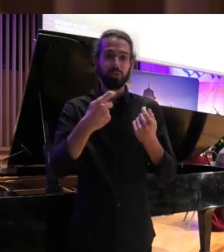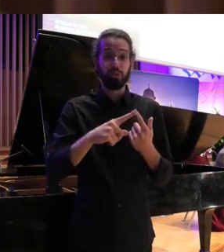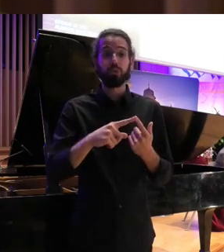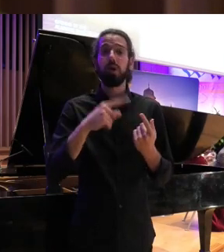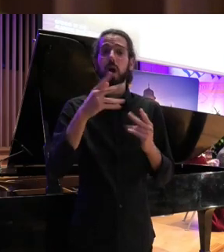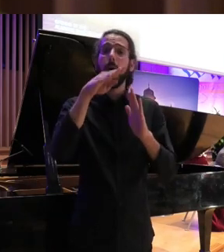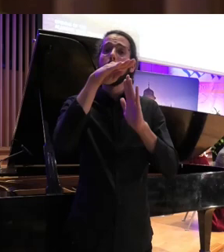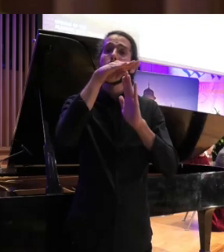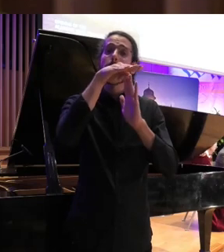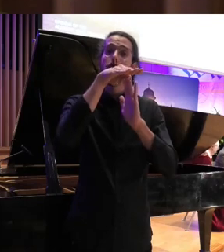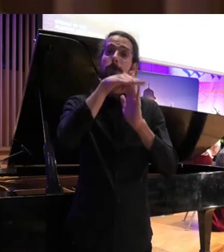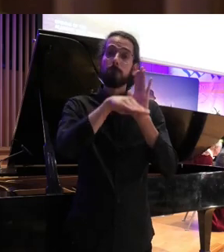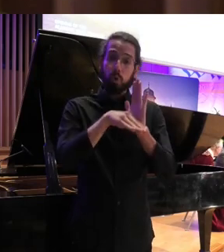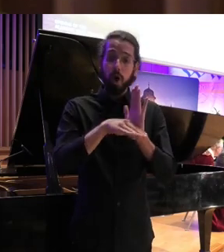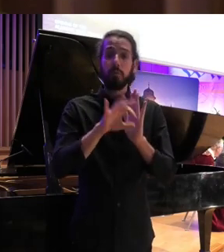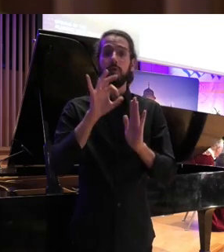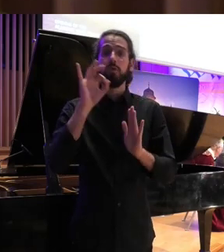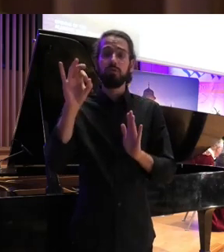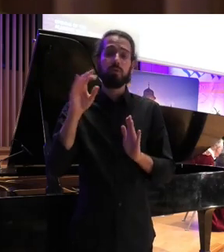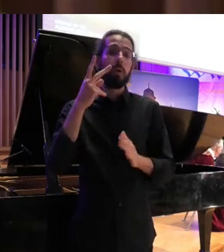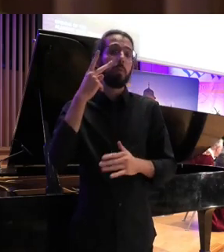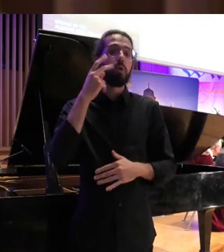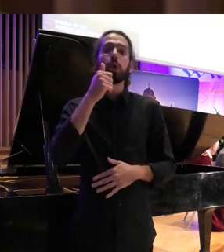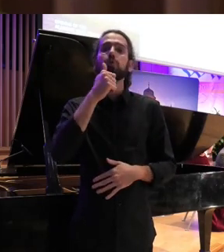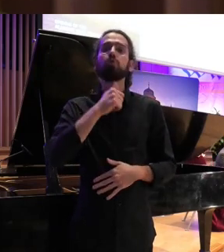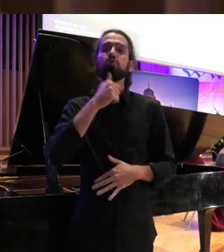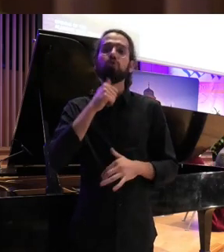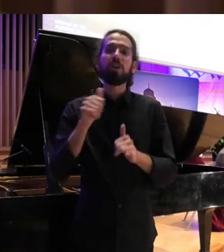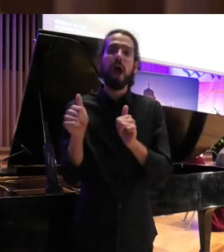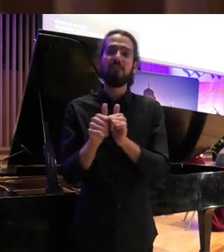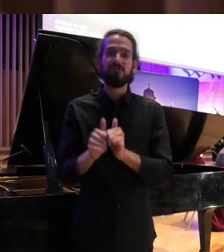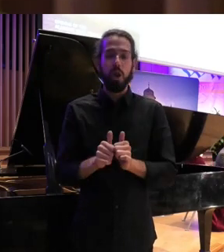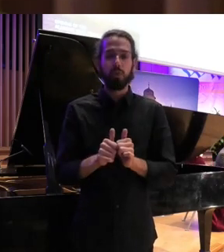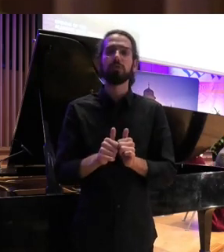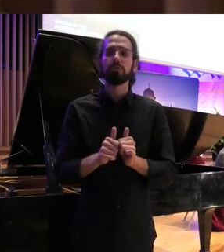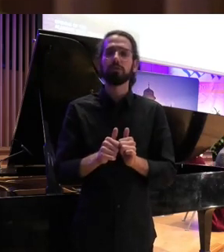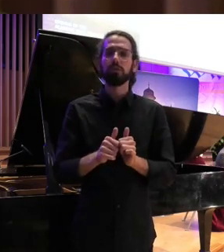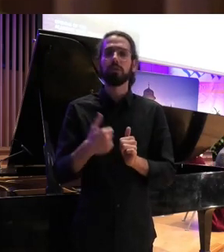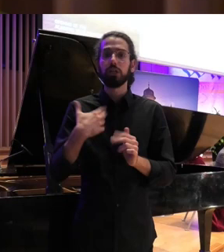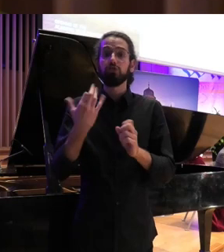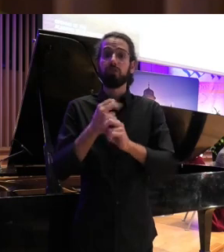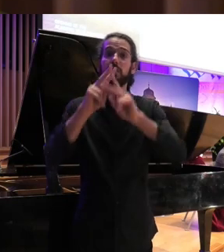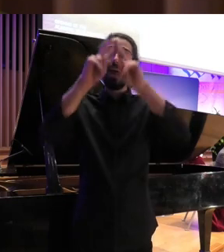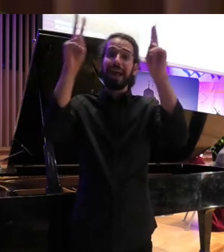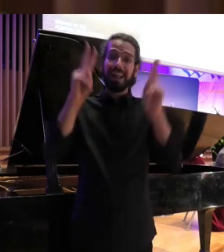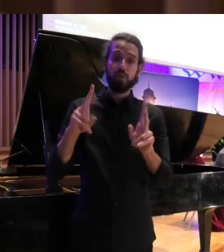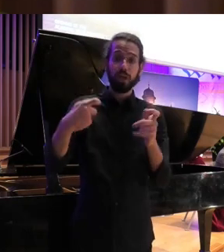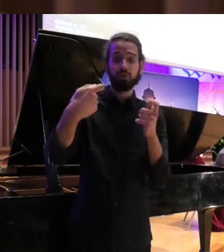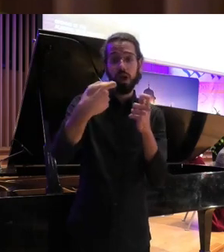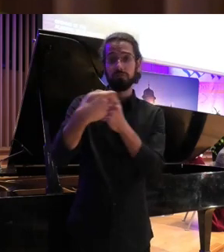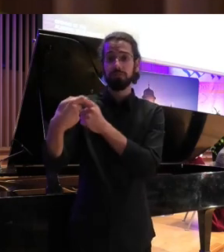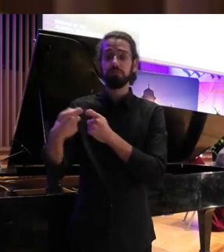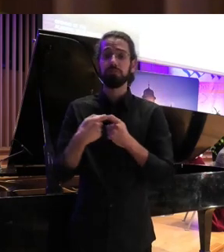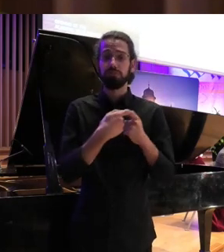Programm von den sogenannten Bond Junior Fellows, die sozusagen W2-Stellen sind, wo wir international berufen, bis Berufung